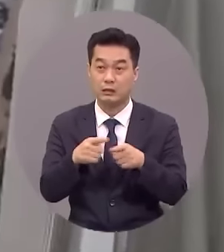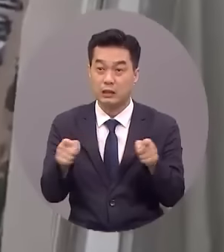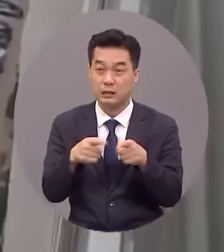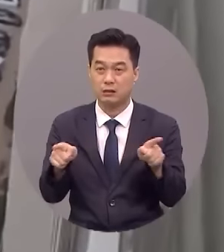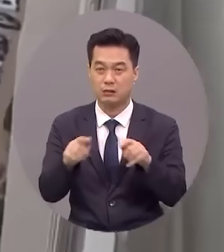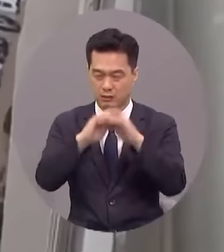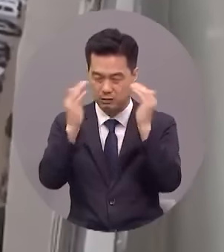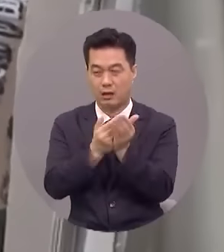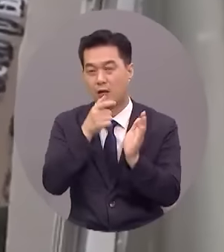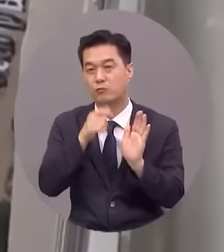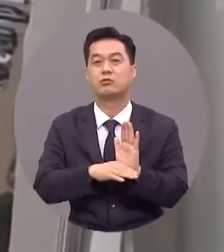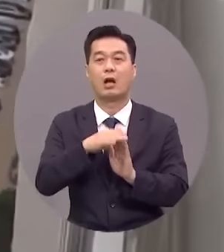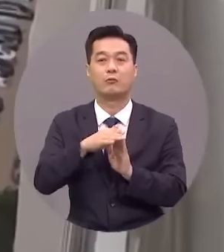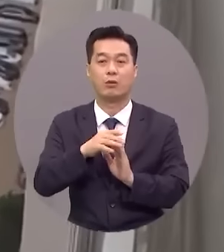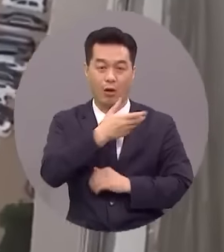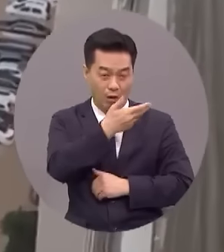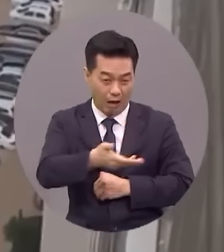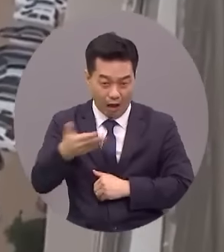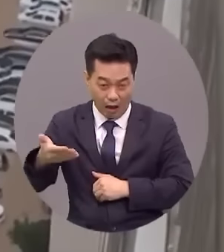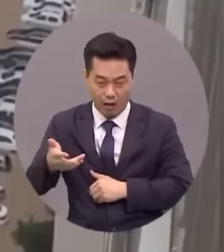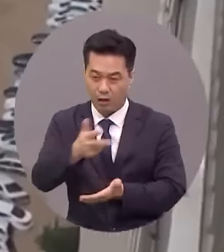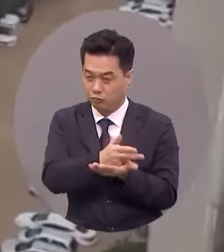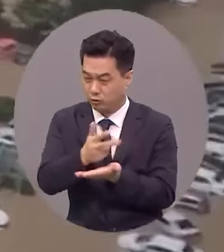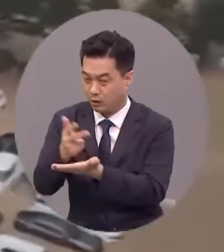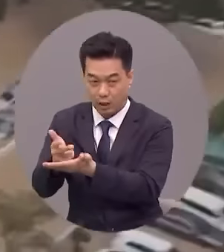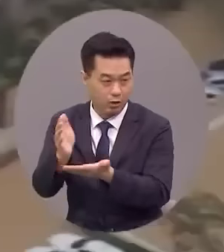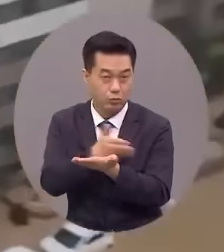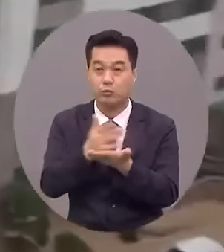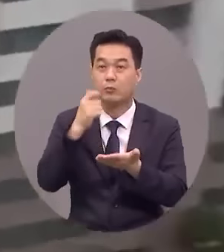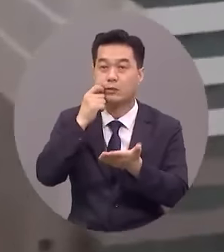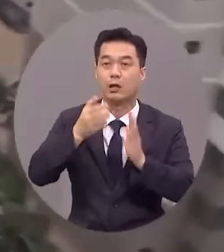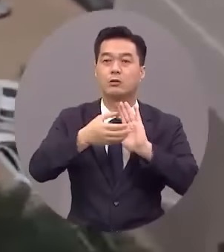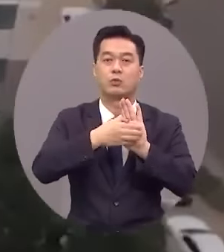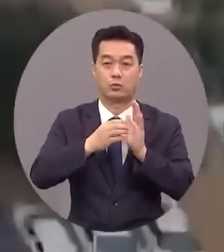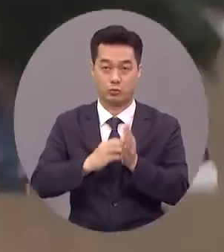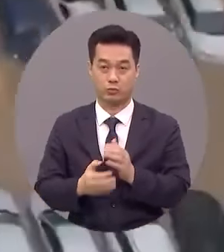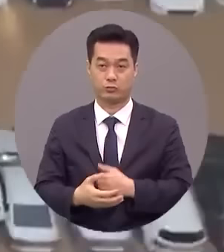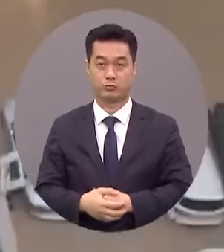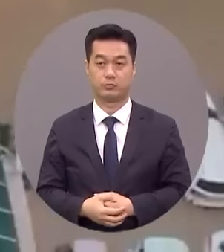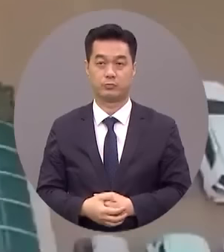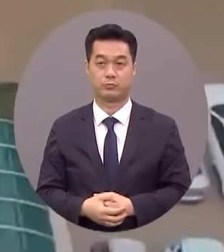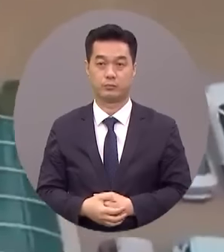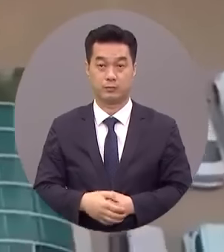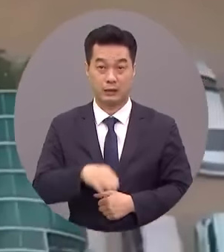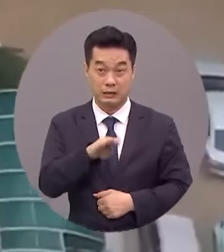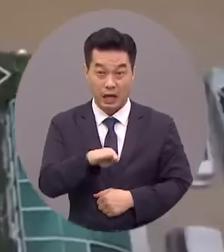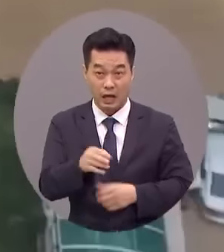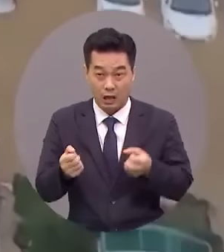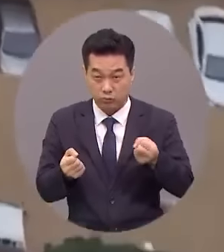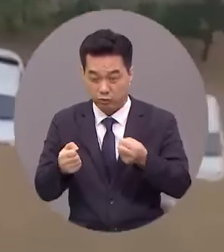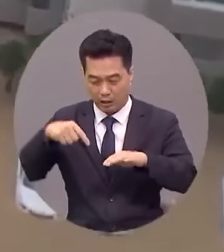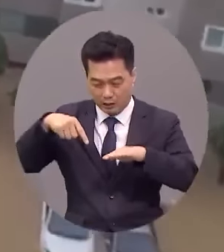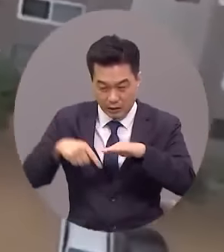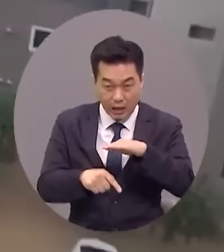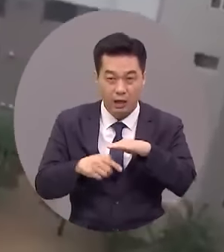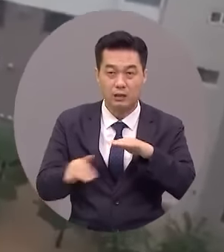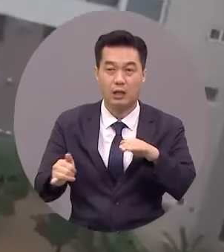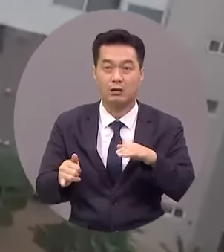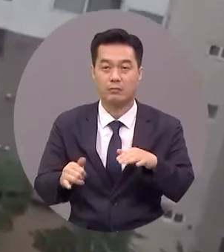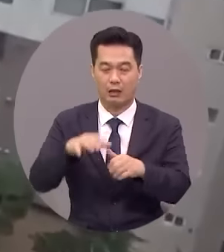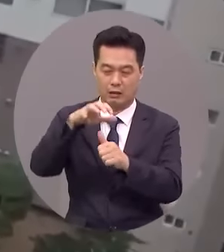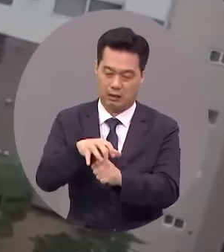물에 잠겨 어디가 하천이고 어디가 주차장인지 구별이 힘들 정도입니다. 차량을 빼러 지하에 내려갔던 주민들이